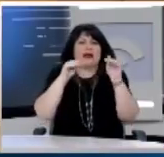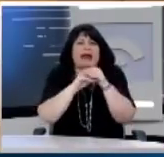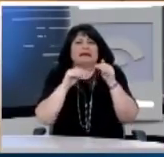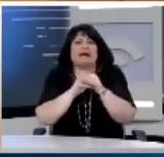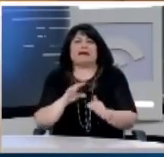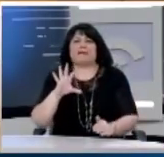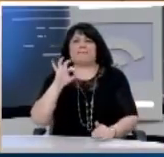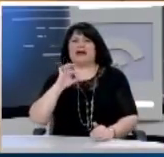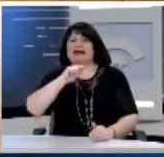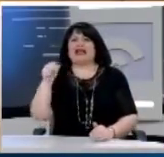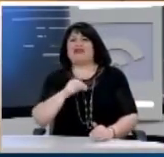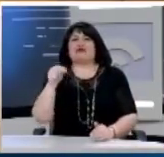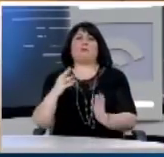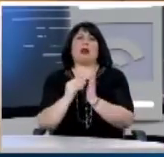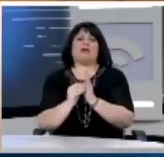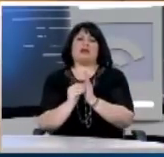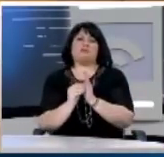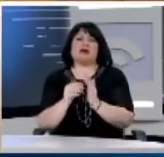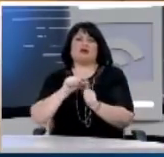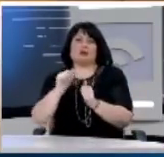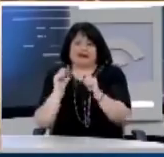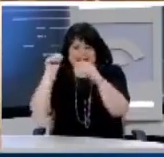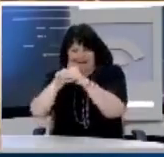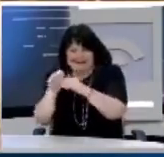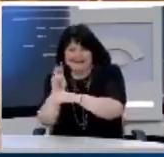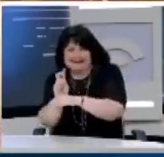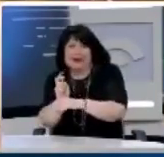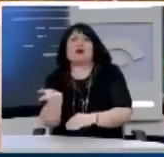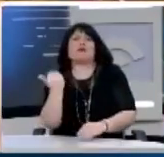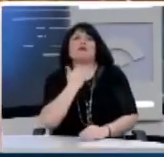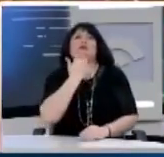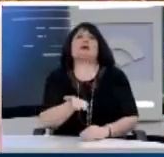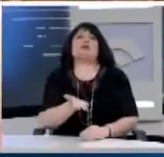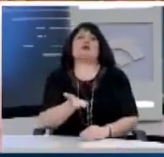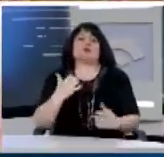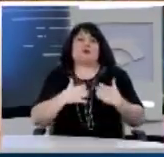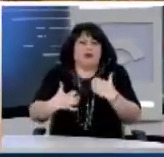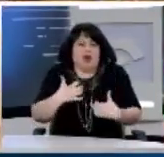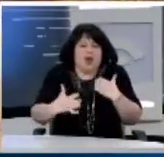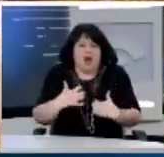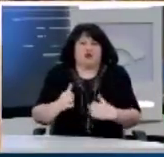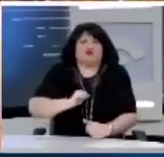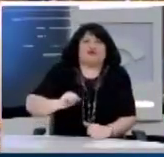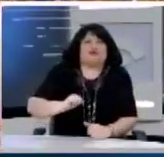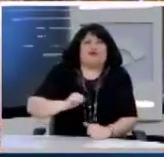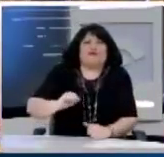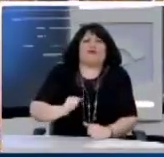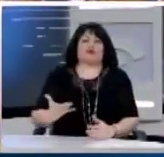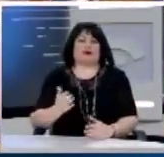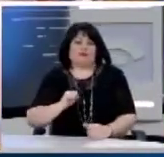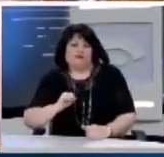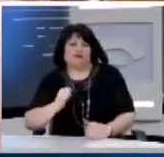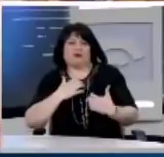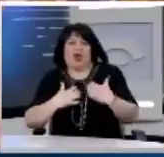ούτε 50 ευρώ το μήνα. Γι' αυτό έχουν άγχος, γι' αυτό φοβούνται τα μεσαία